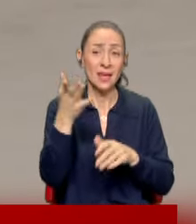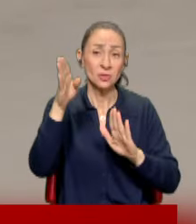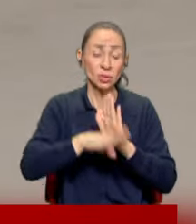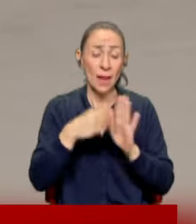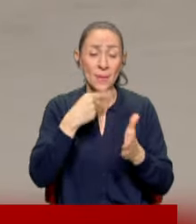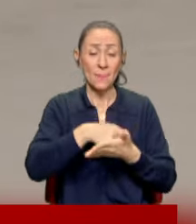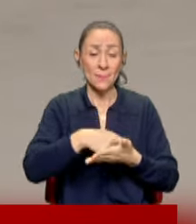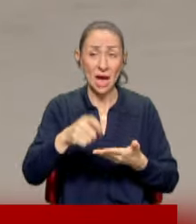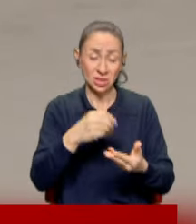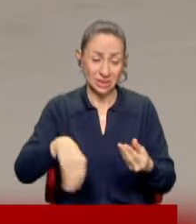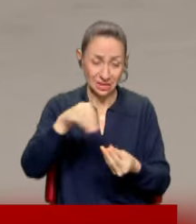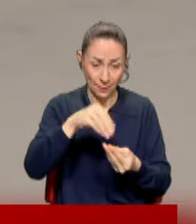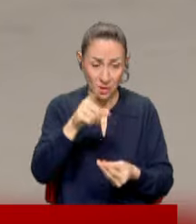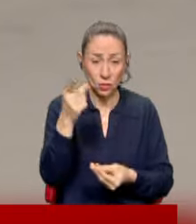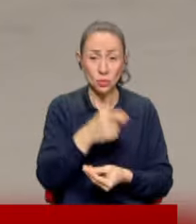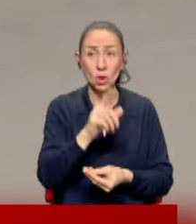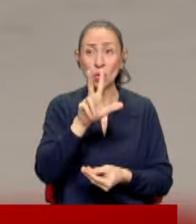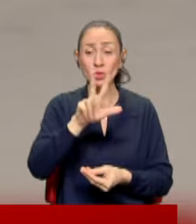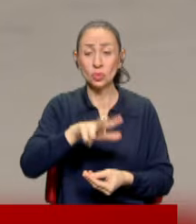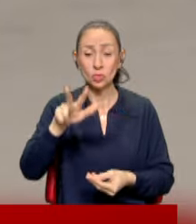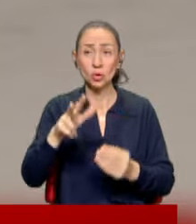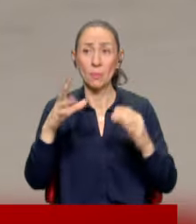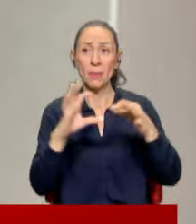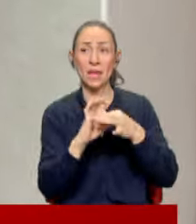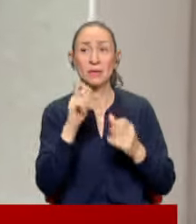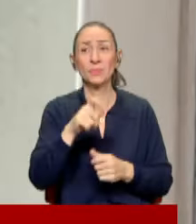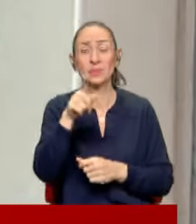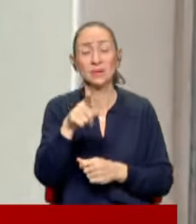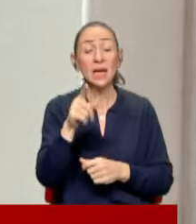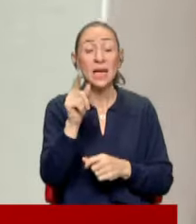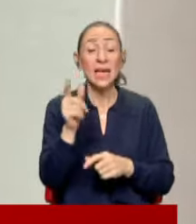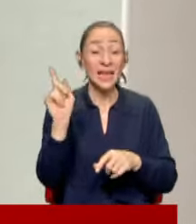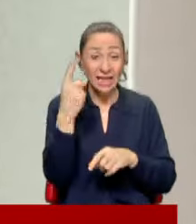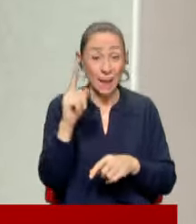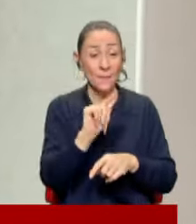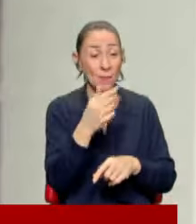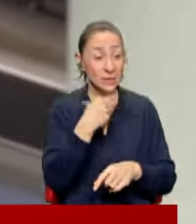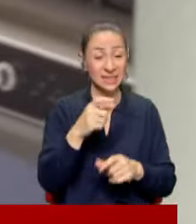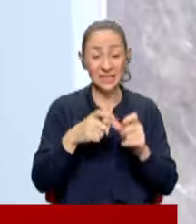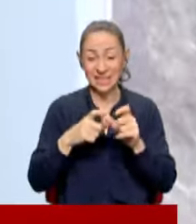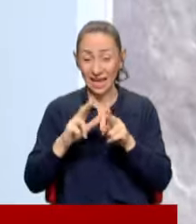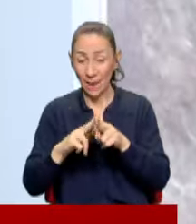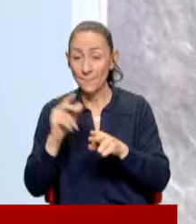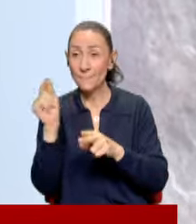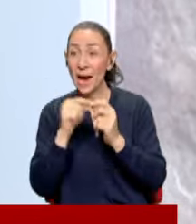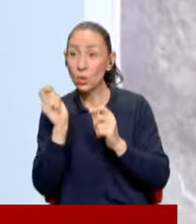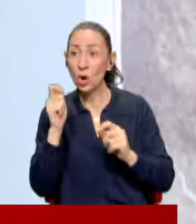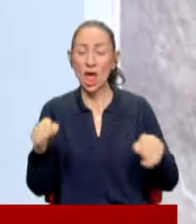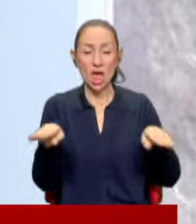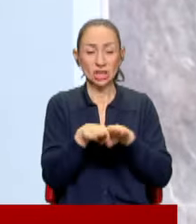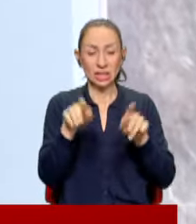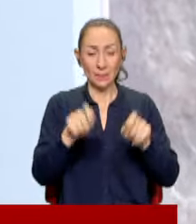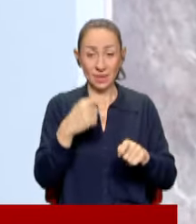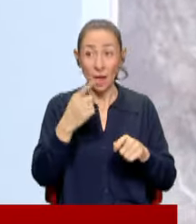düşük emekli maaş artışını %33'e bağladınız. İktidar memur emeklisiyle SSK Bağkur emeklisini eşitledik dedi